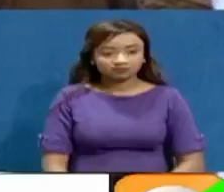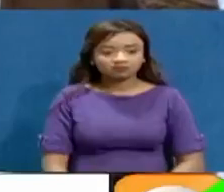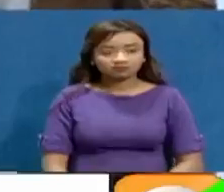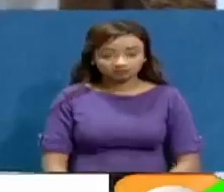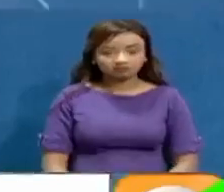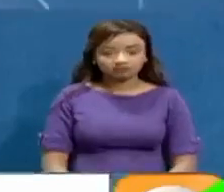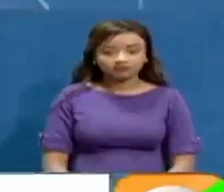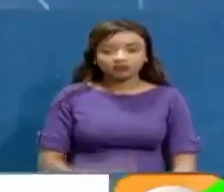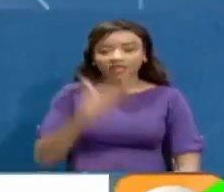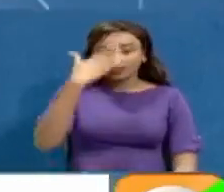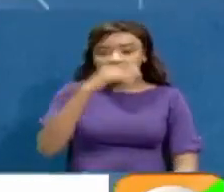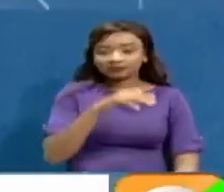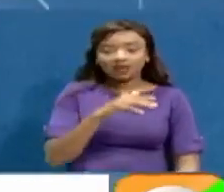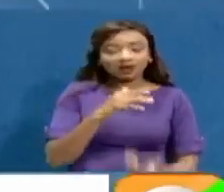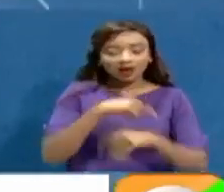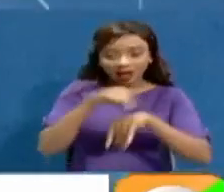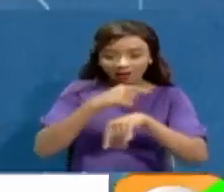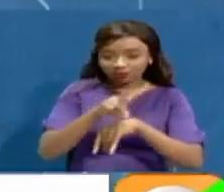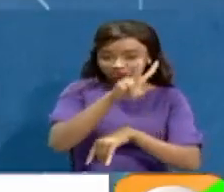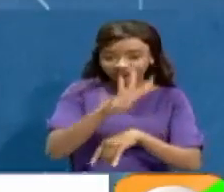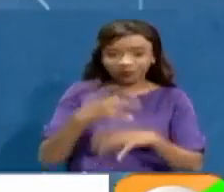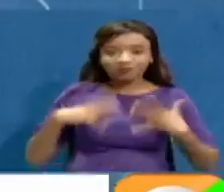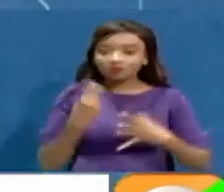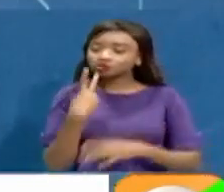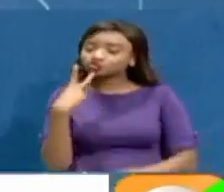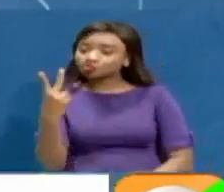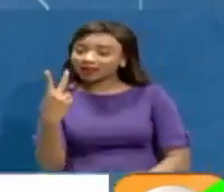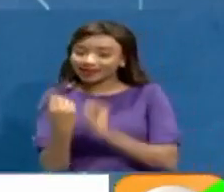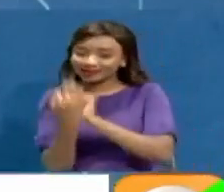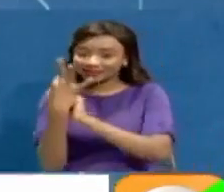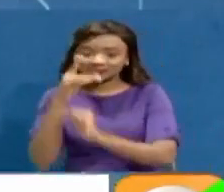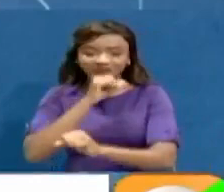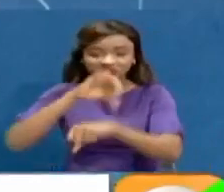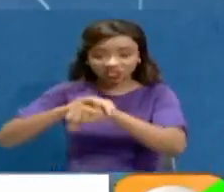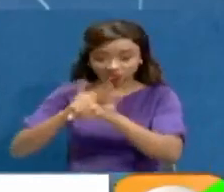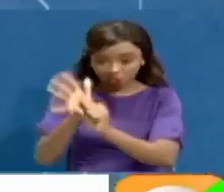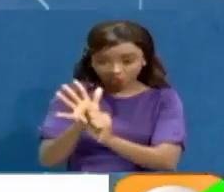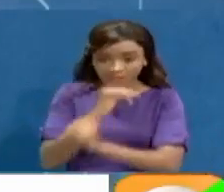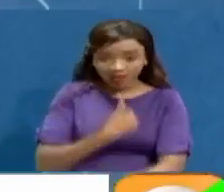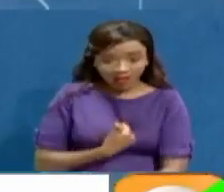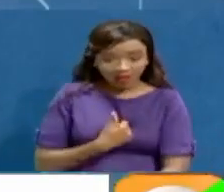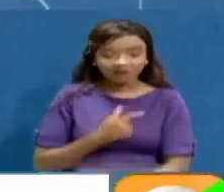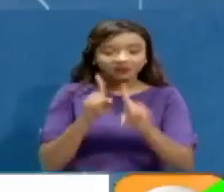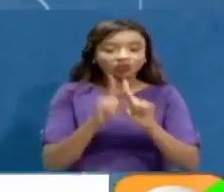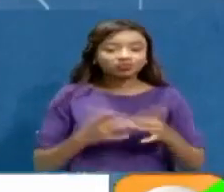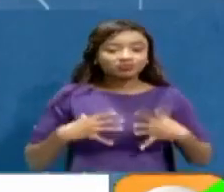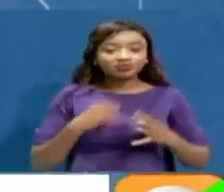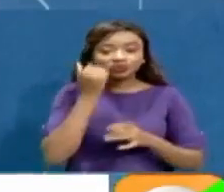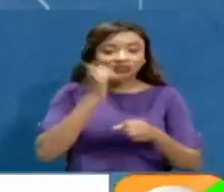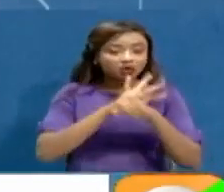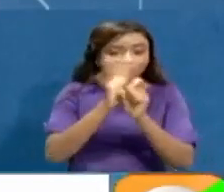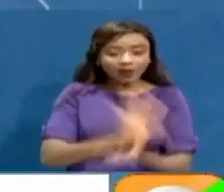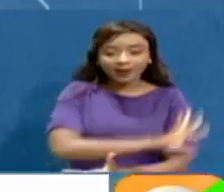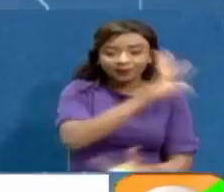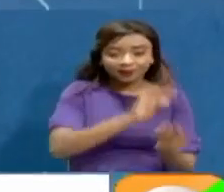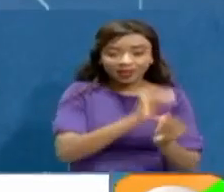Katika kipindi cha saa 24, watu 213 wamepatikana na virusi vya corona na kufikisha idadi ya